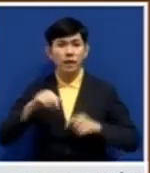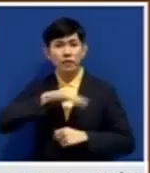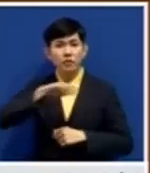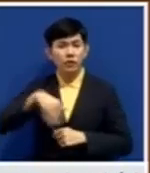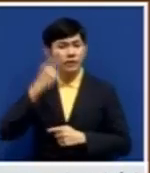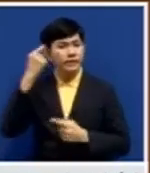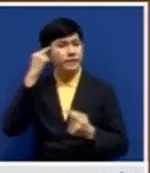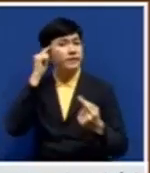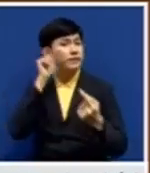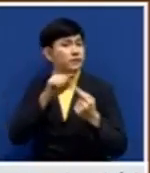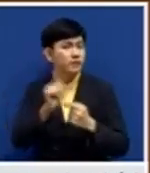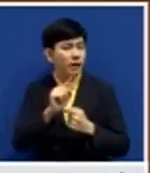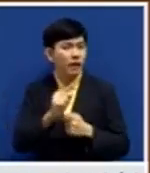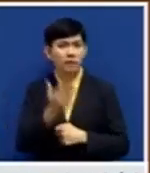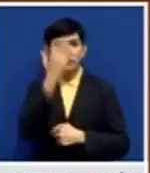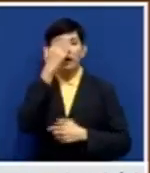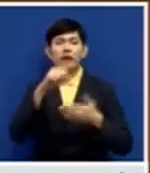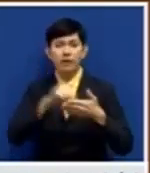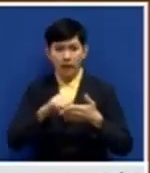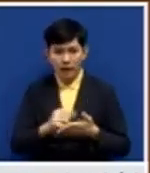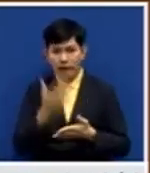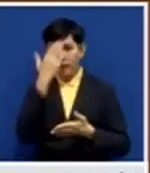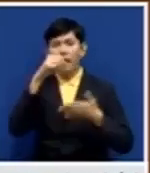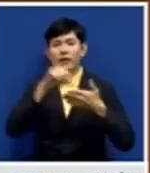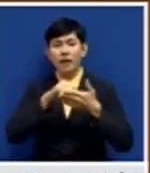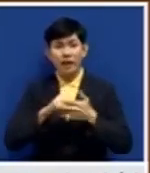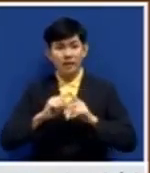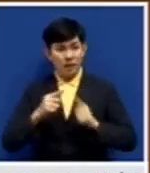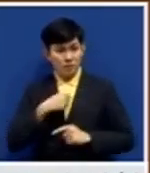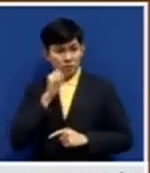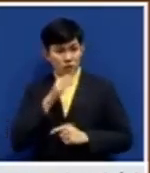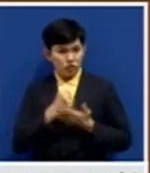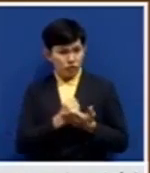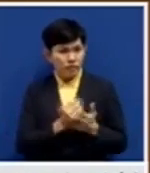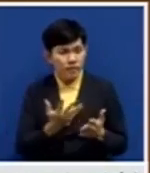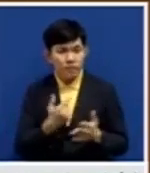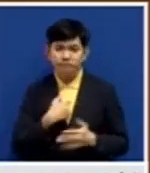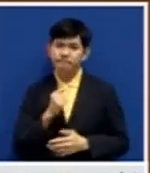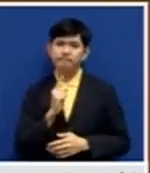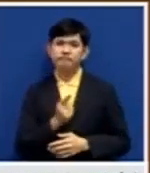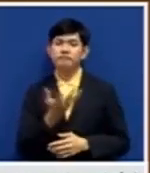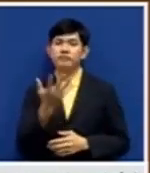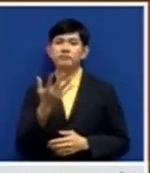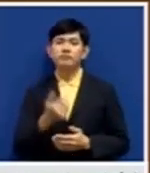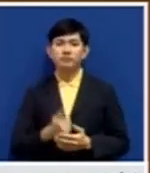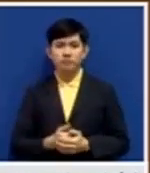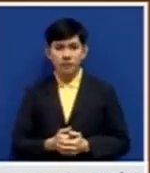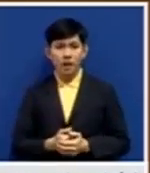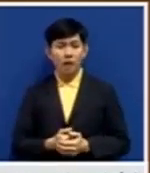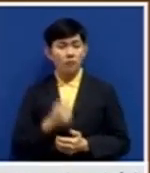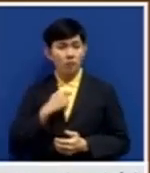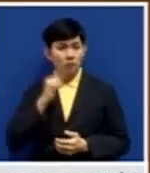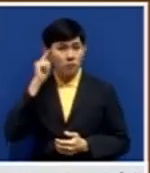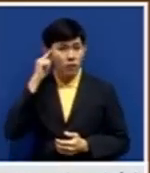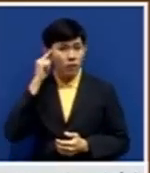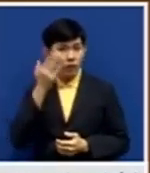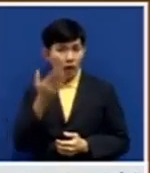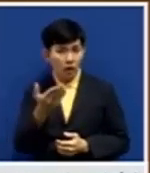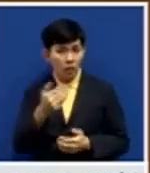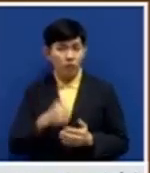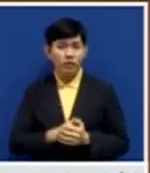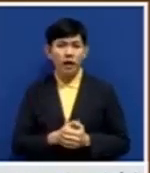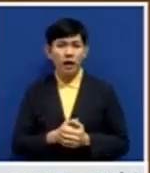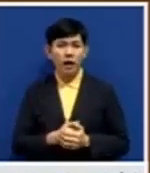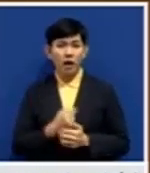ไปที่ว่าเหตุการณ์เฉพาะหน้าท่านบอกเราไม่ได้ช่วยเหลือนี่ไม่จริงนะครับผมไม่ทราบว่าคุณรักทกศเนี่